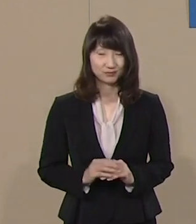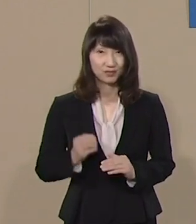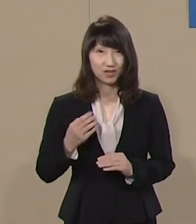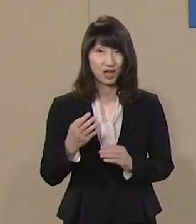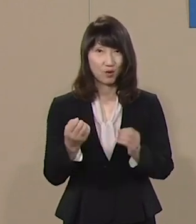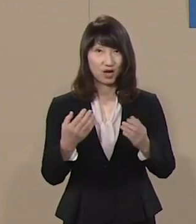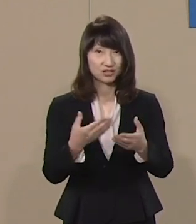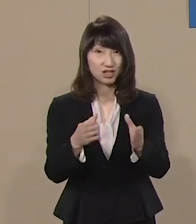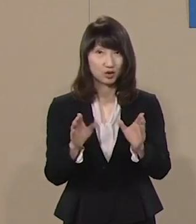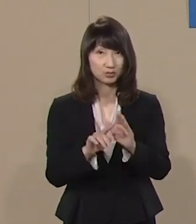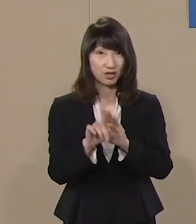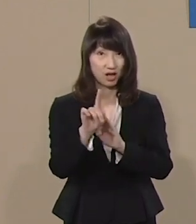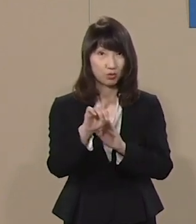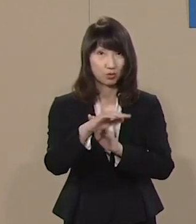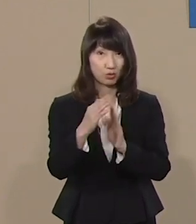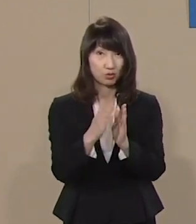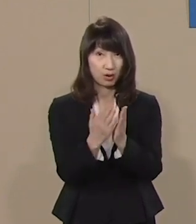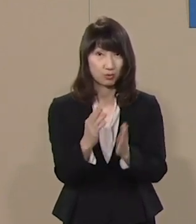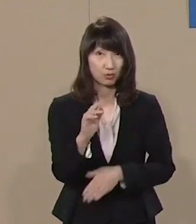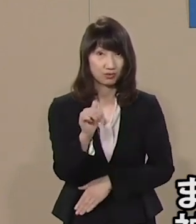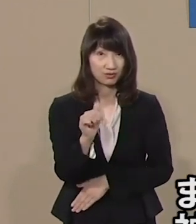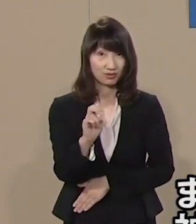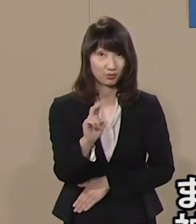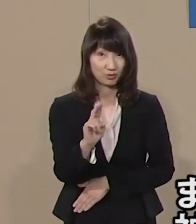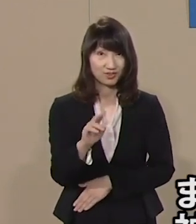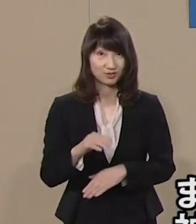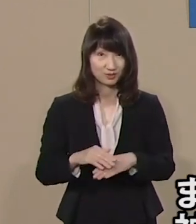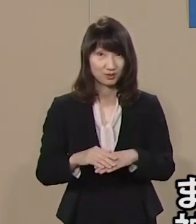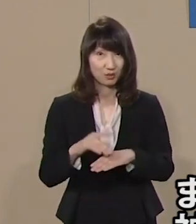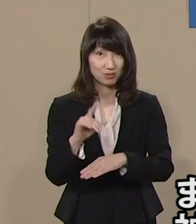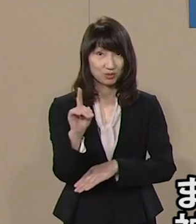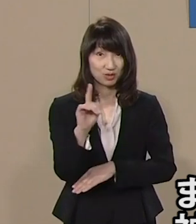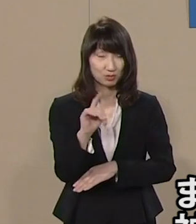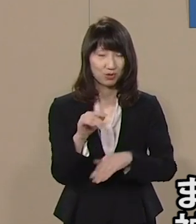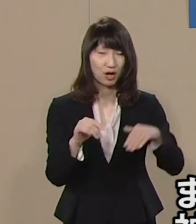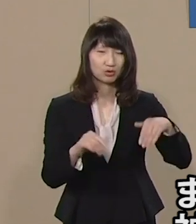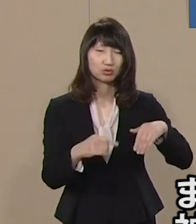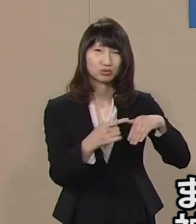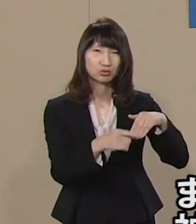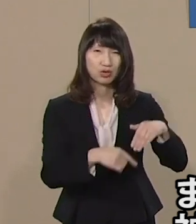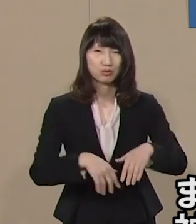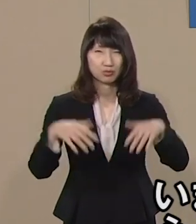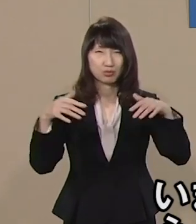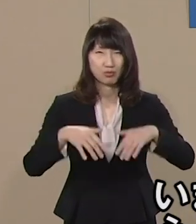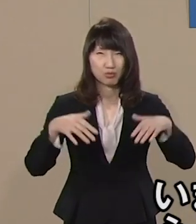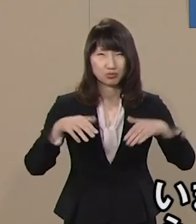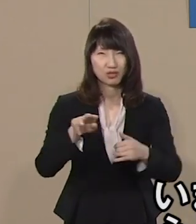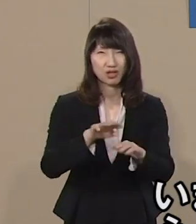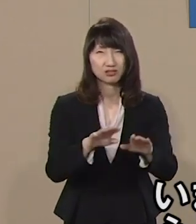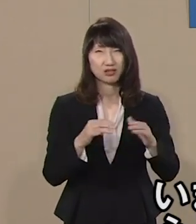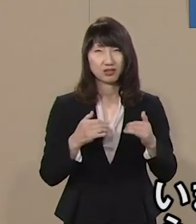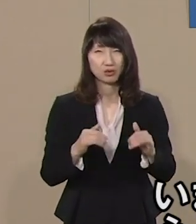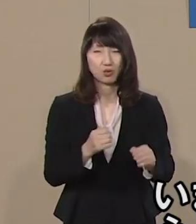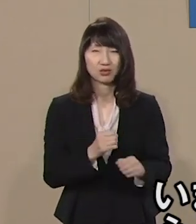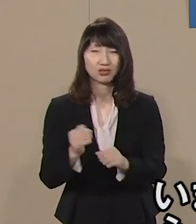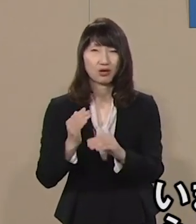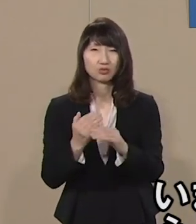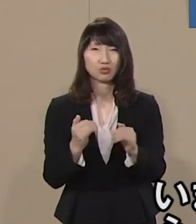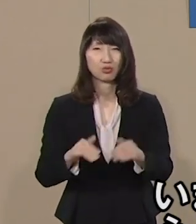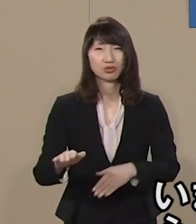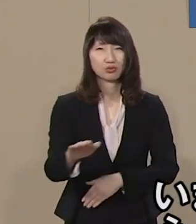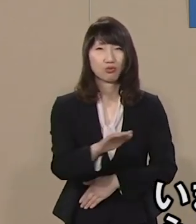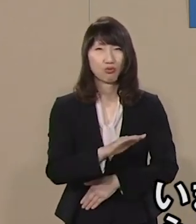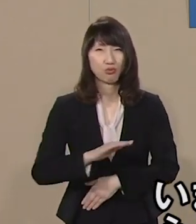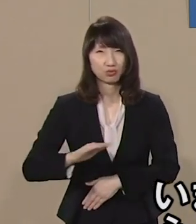例は新選組代表の山本太郎ですまずはじめに九州南部豪雨で被災された皆さんいまだ避難中の皆さんに